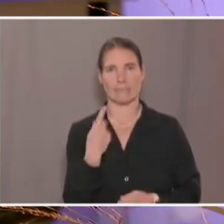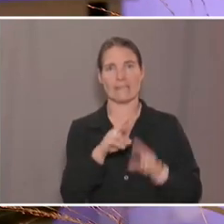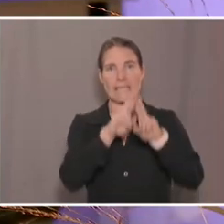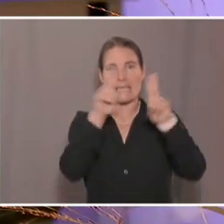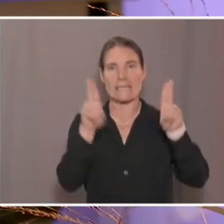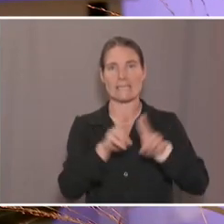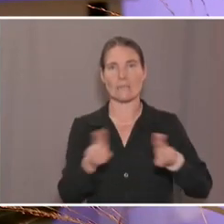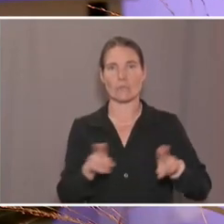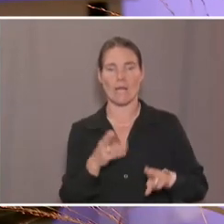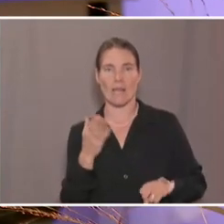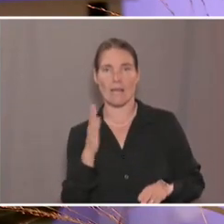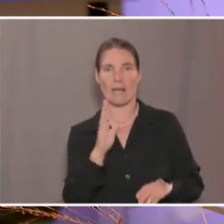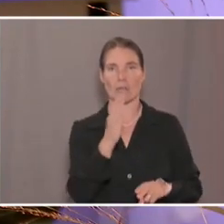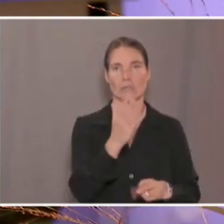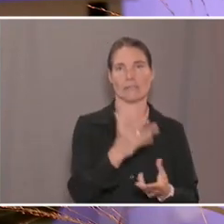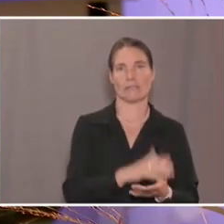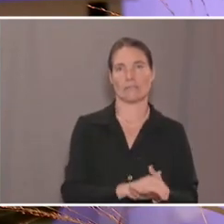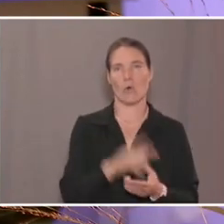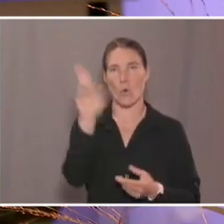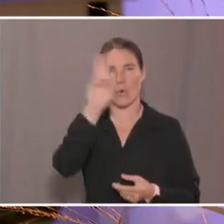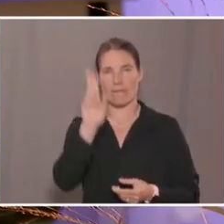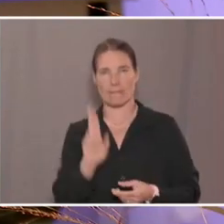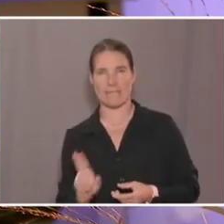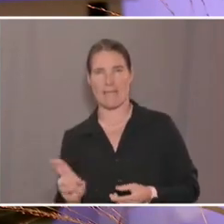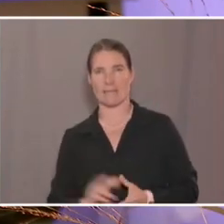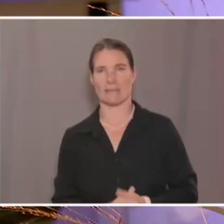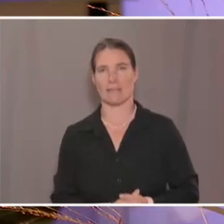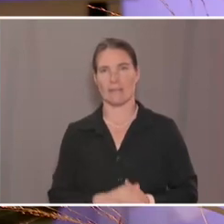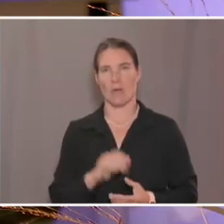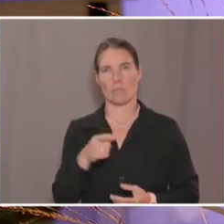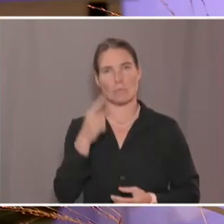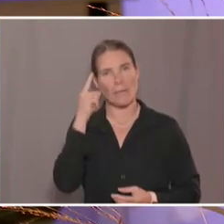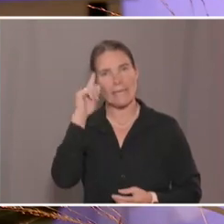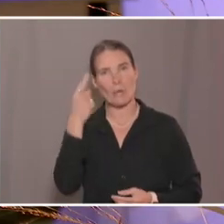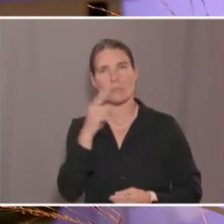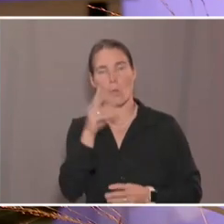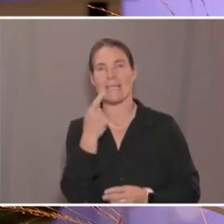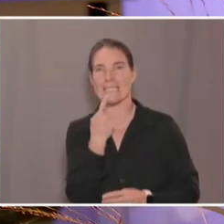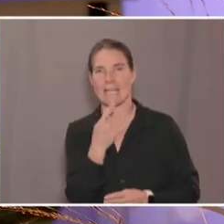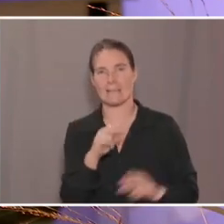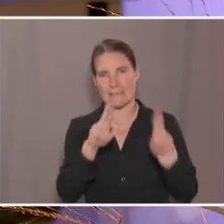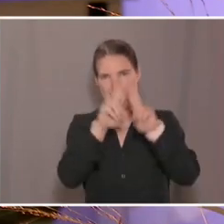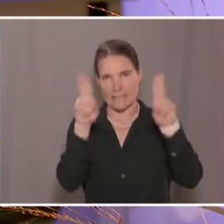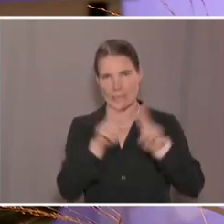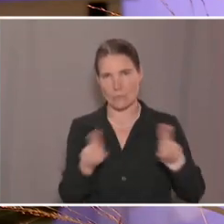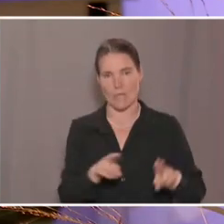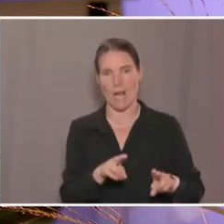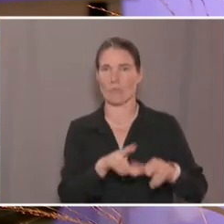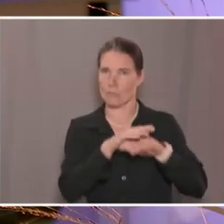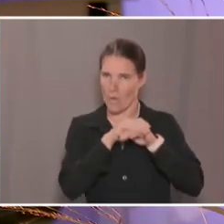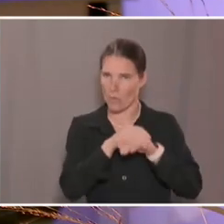international ausgerichtete Universität und deshalb muss man auch, glaube ich, mal einmal international gratulieren. Ja,